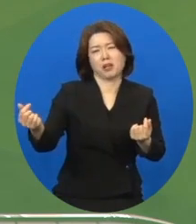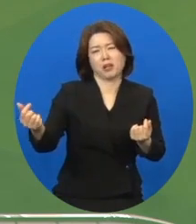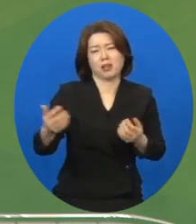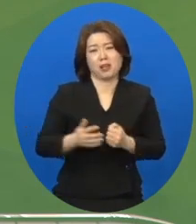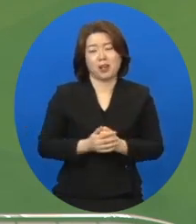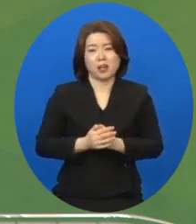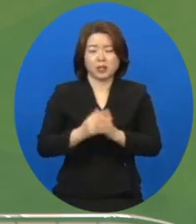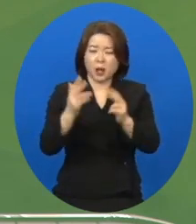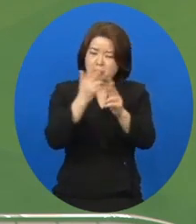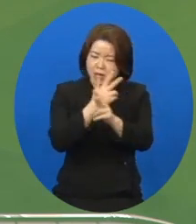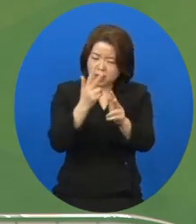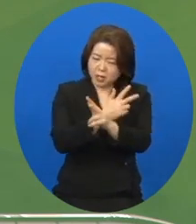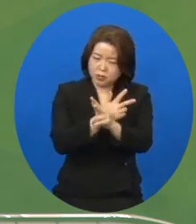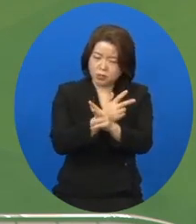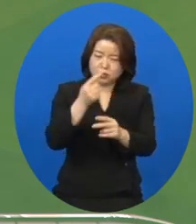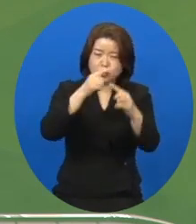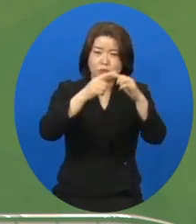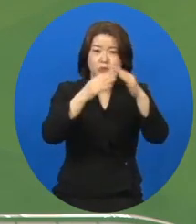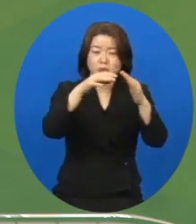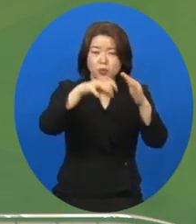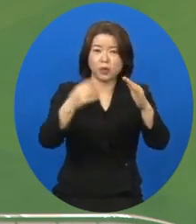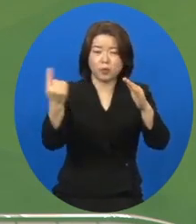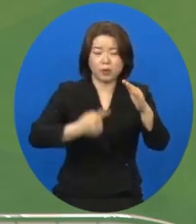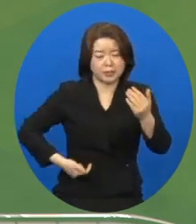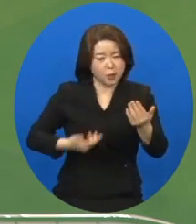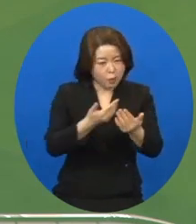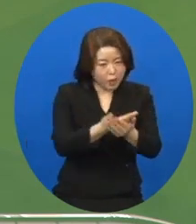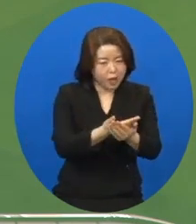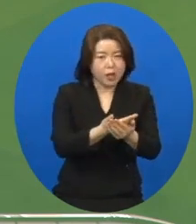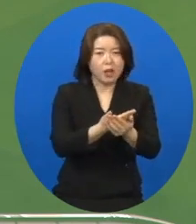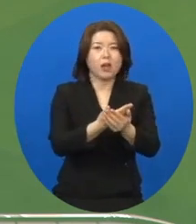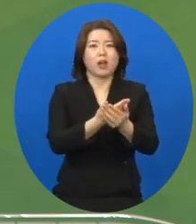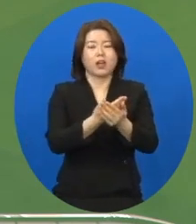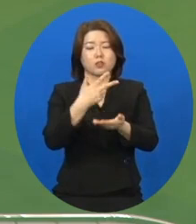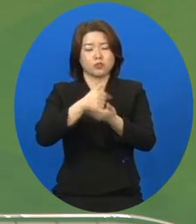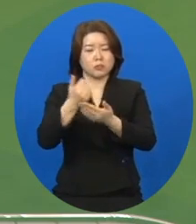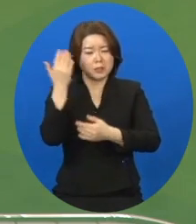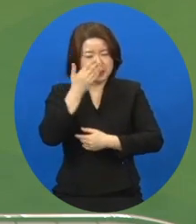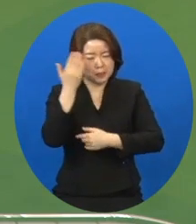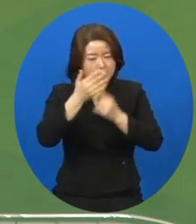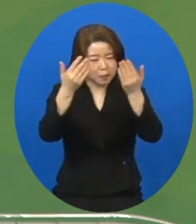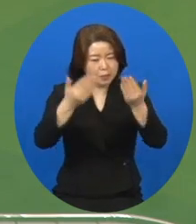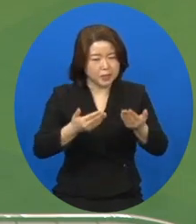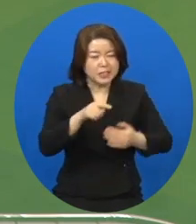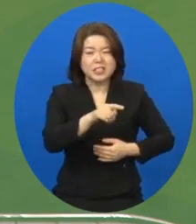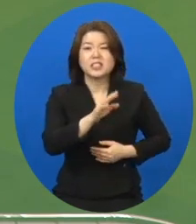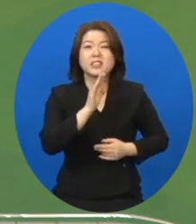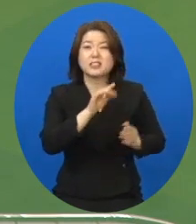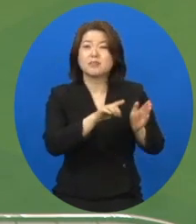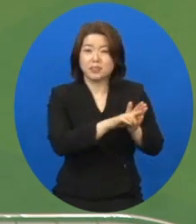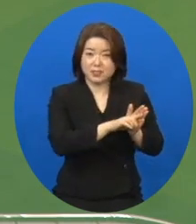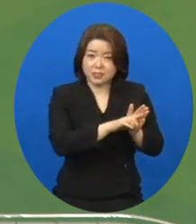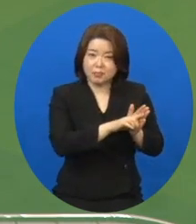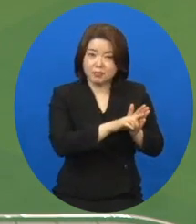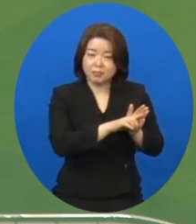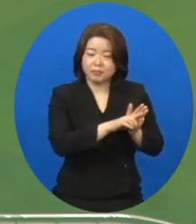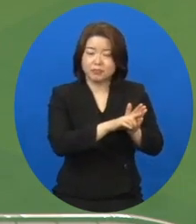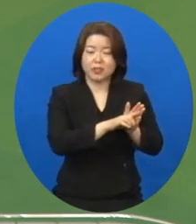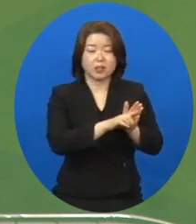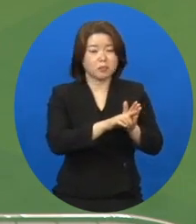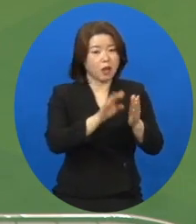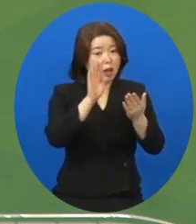와서 회개하고 주님의 보혈로 정결함을 받은 게 그게 진짜 믿음이라면 그러면